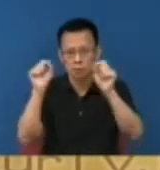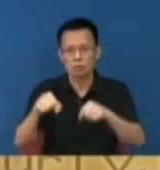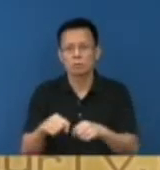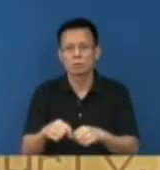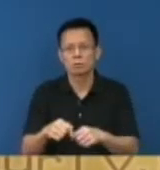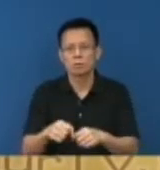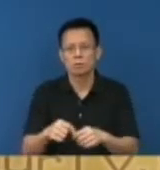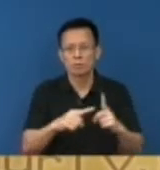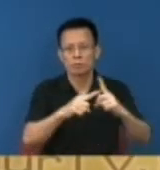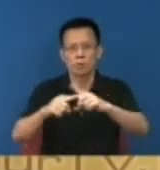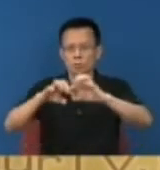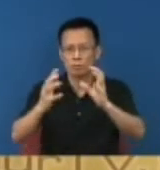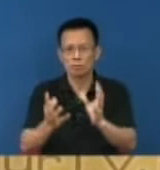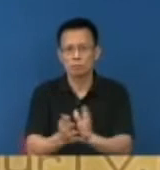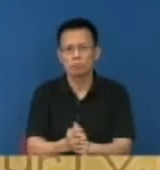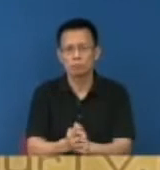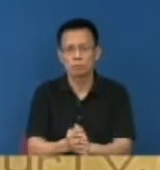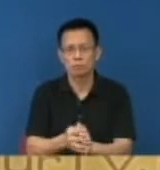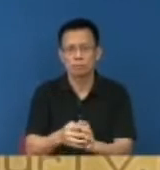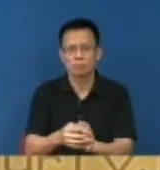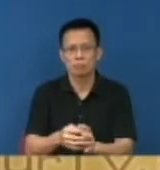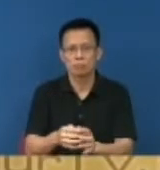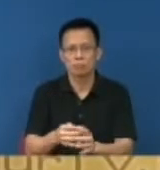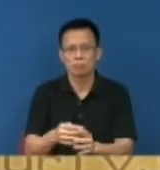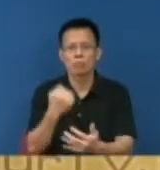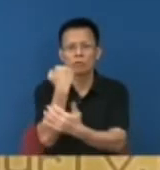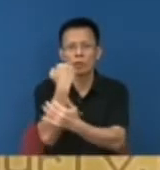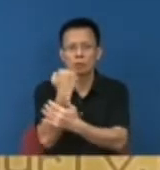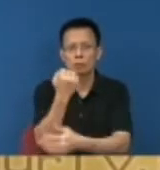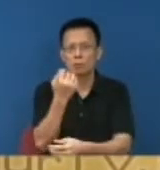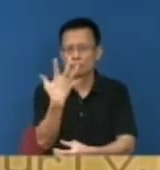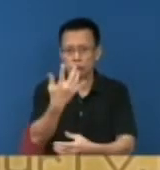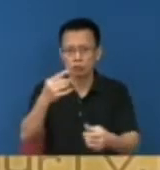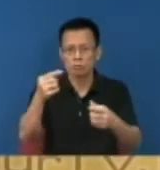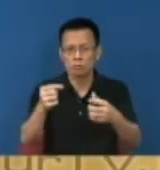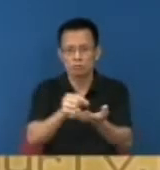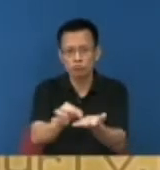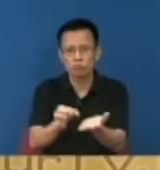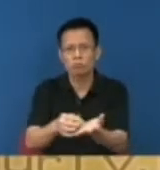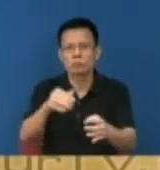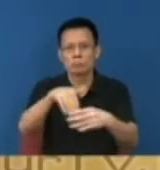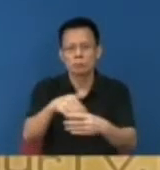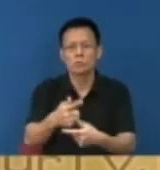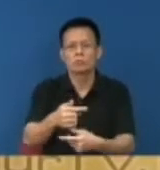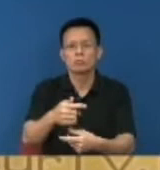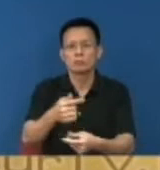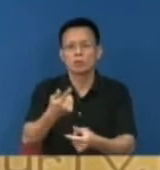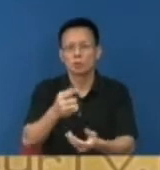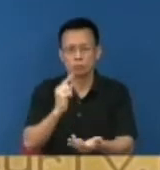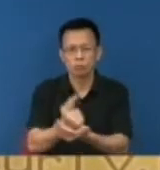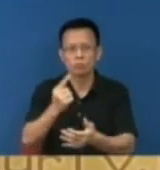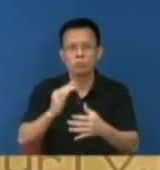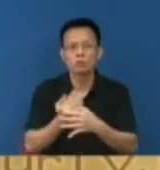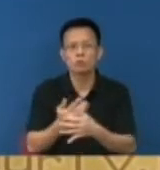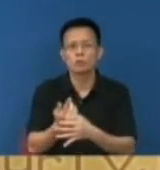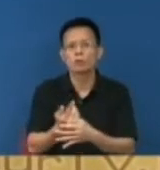不贊成這個五區公投，公開反對這個五區公投是一個重要的原因。所以其